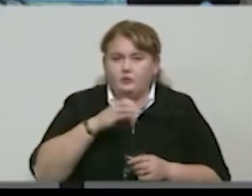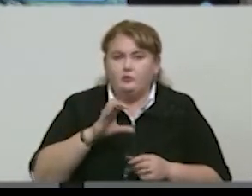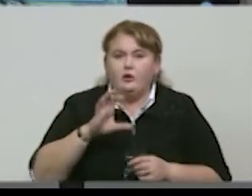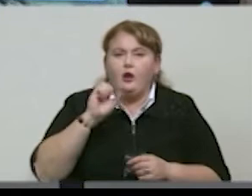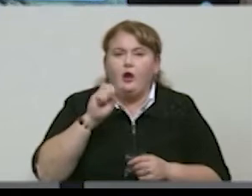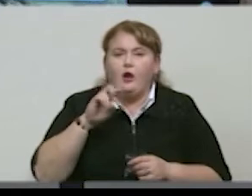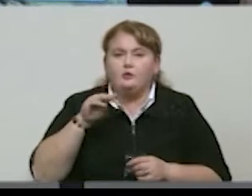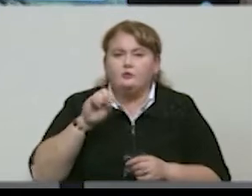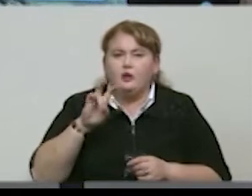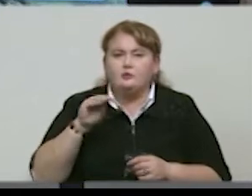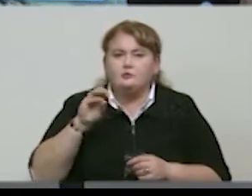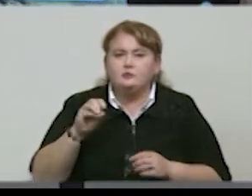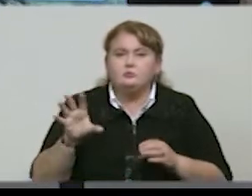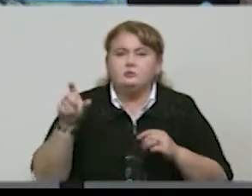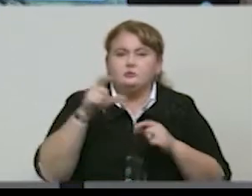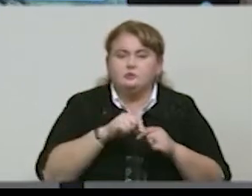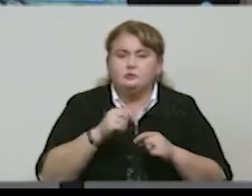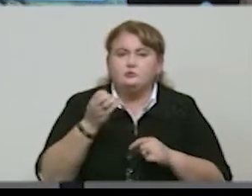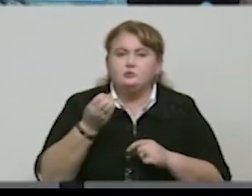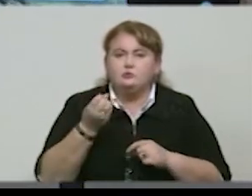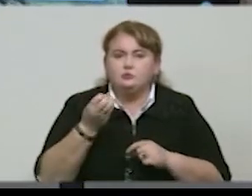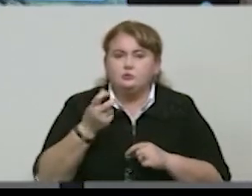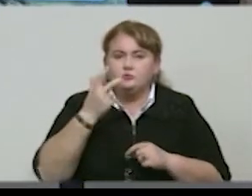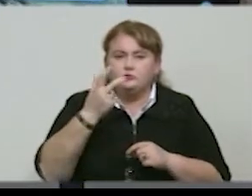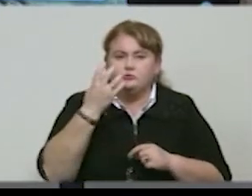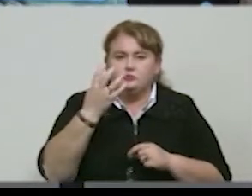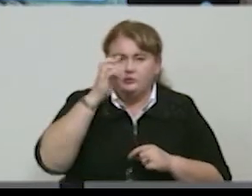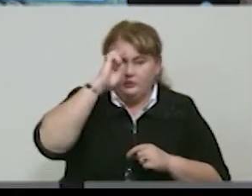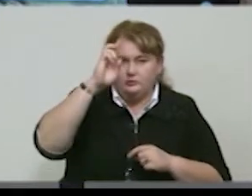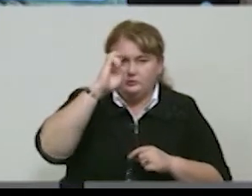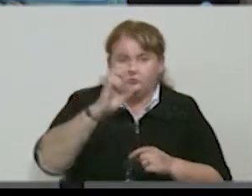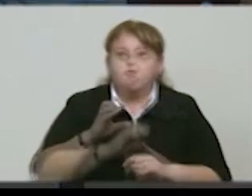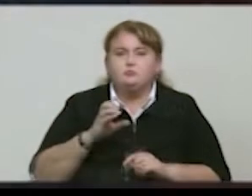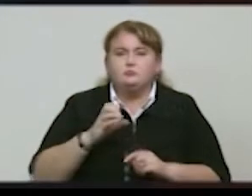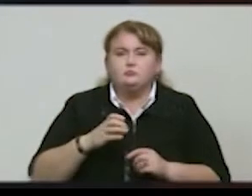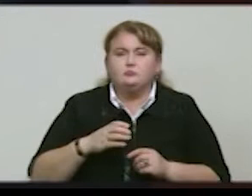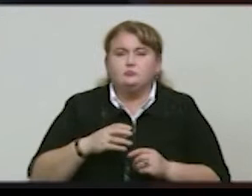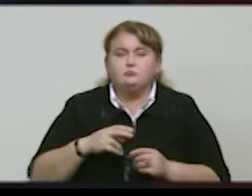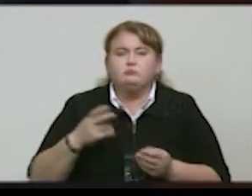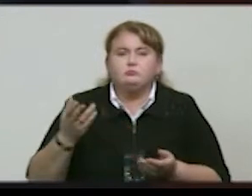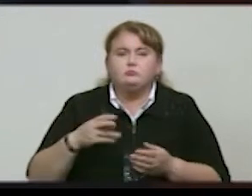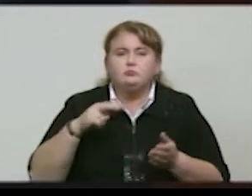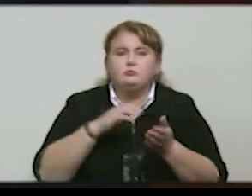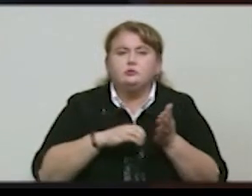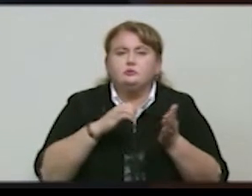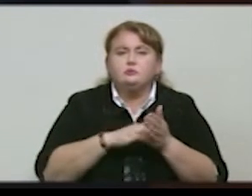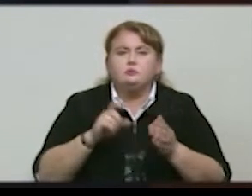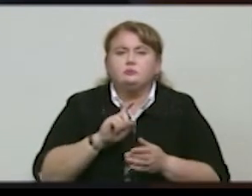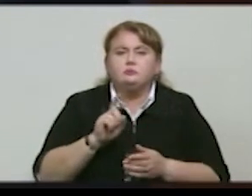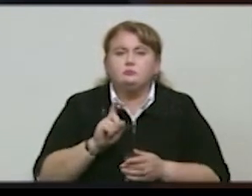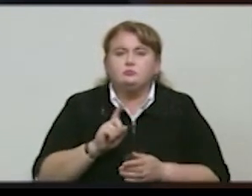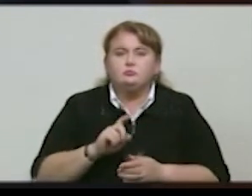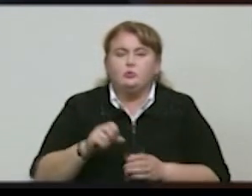Антанте присоединились еще 34 государства. Поводом к Первой мировой войне